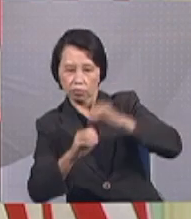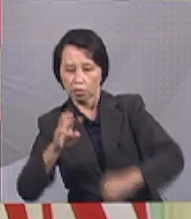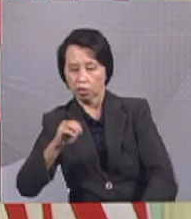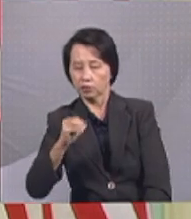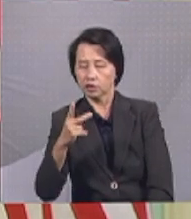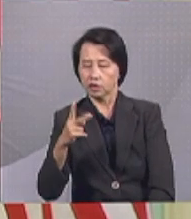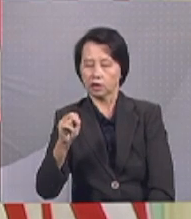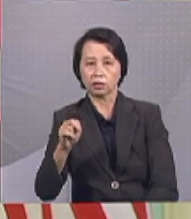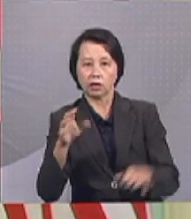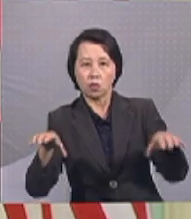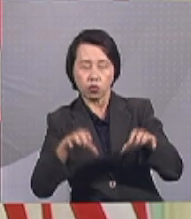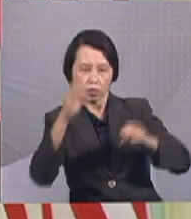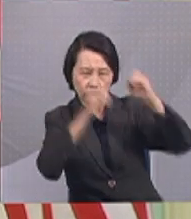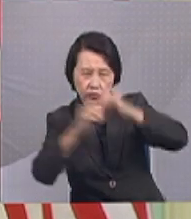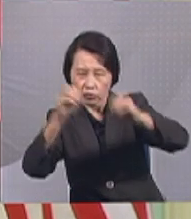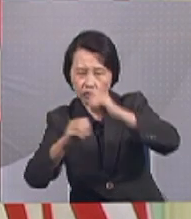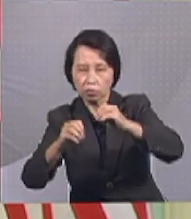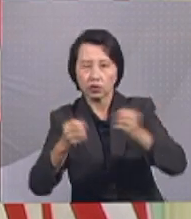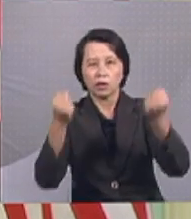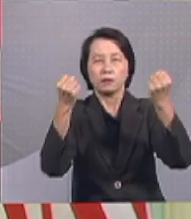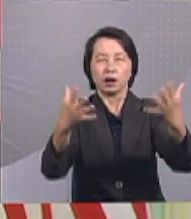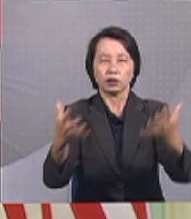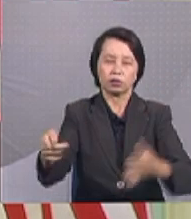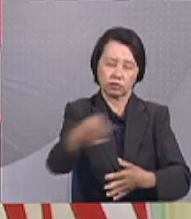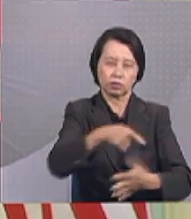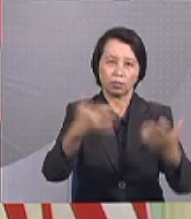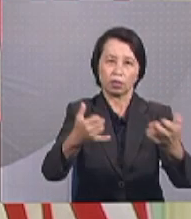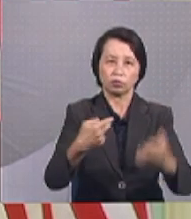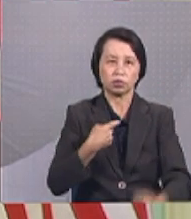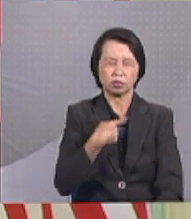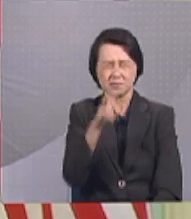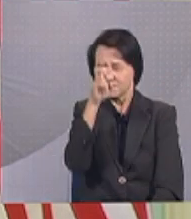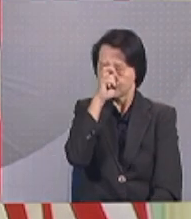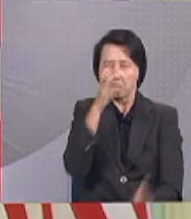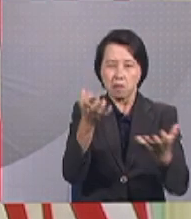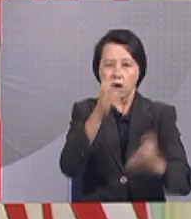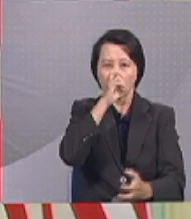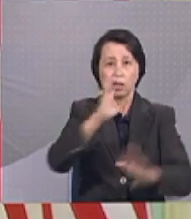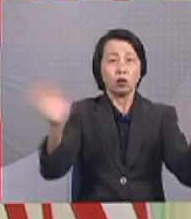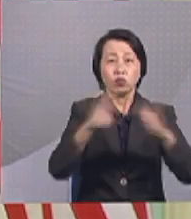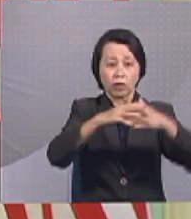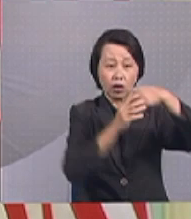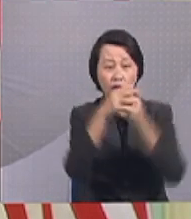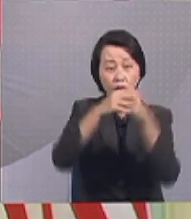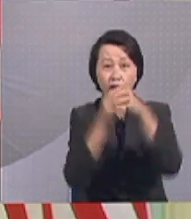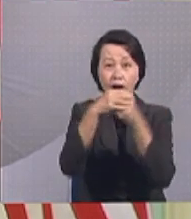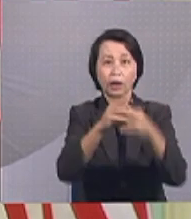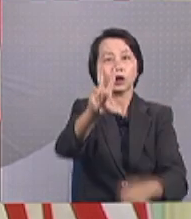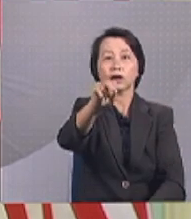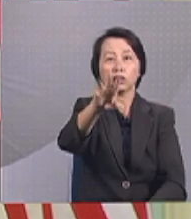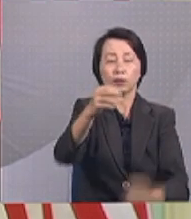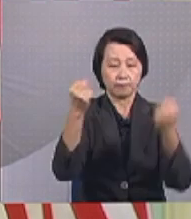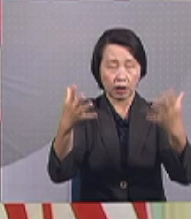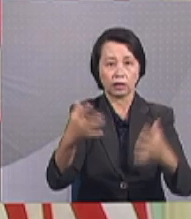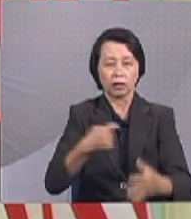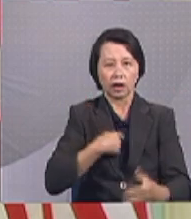MKN, ramai yang sebenarnya yang mahu kita perketatkan bukan melonggarkan. Ya, ramai.